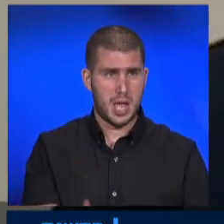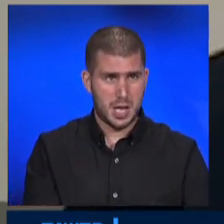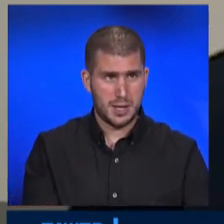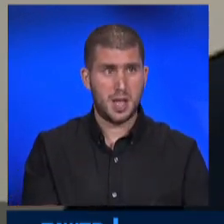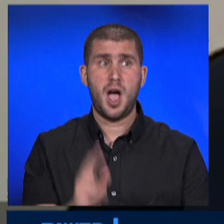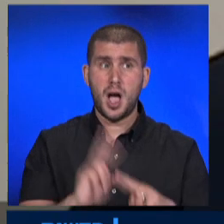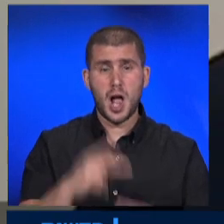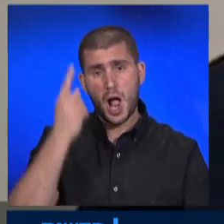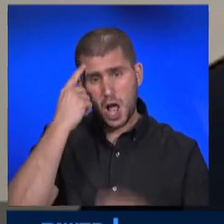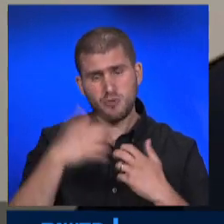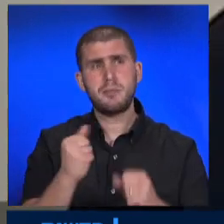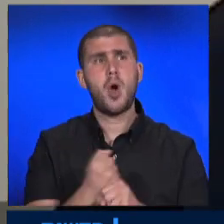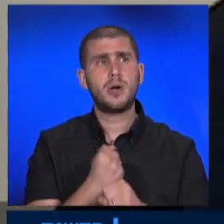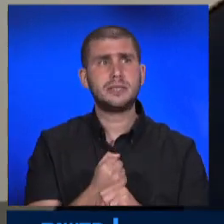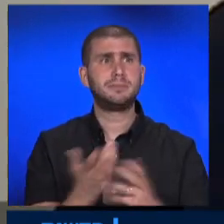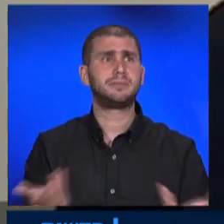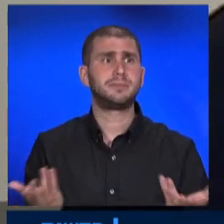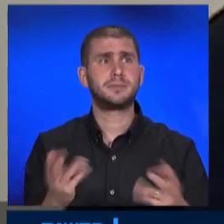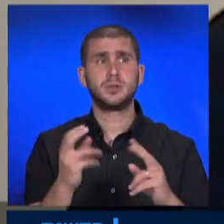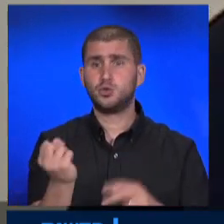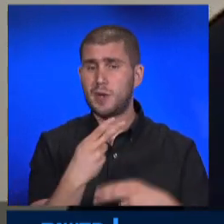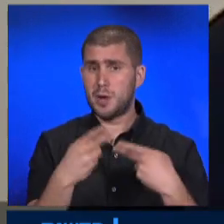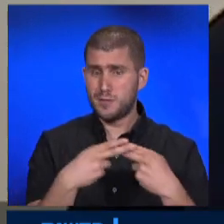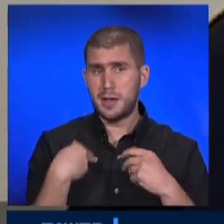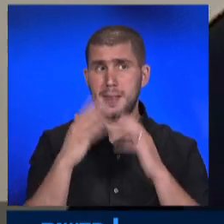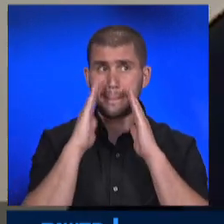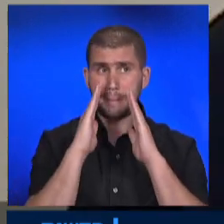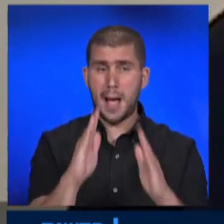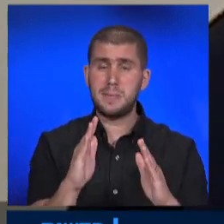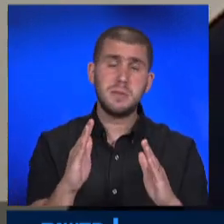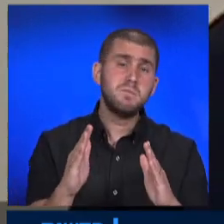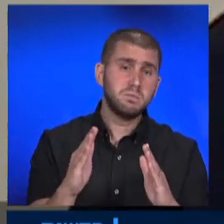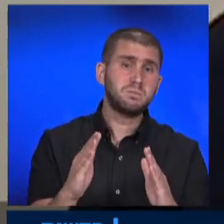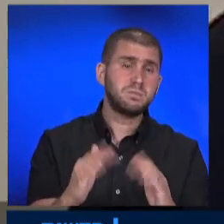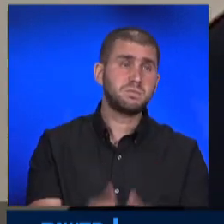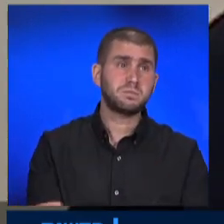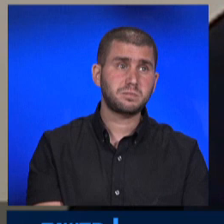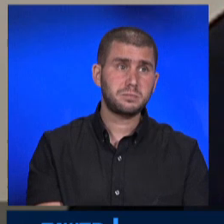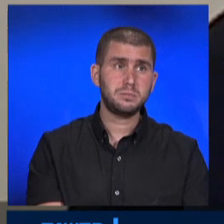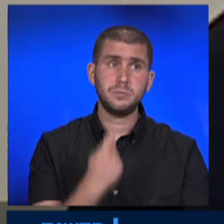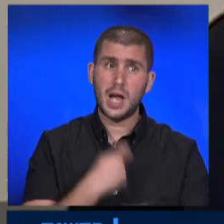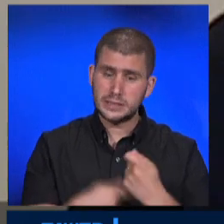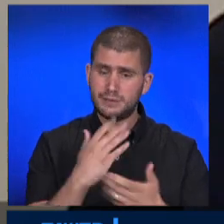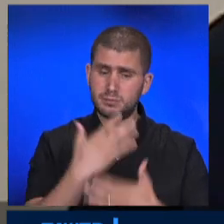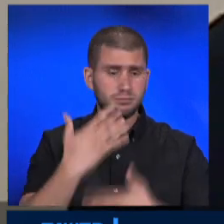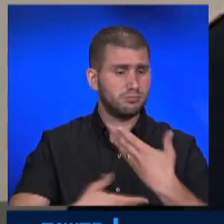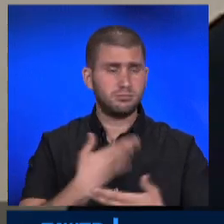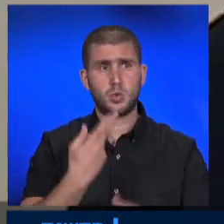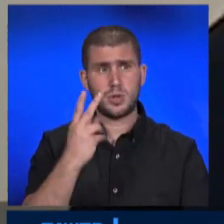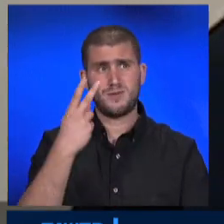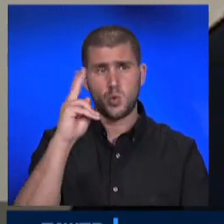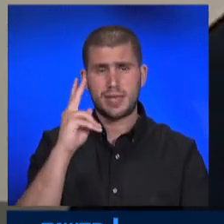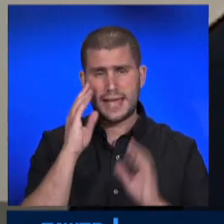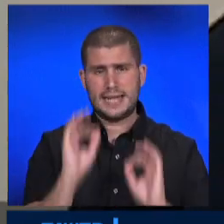כך לחשוב מה עושים אם בכלל. בשבועיים הקרובים אני מאמין שהעסק יעבור לקצב הרבה